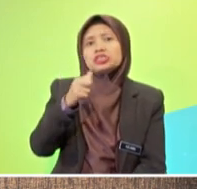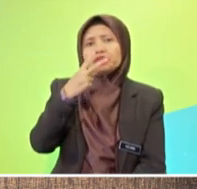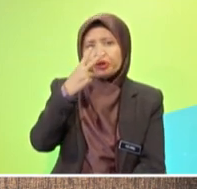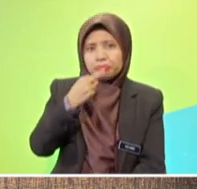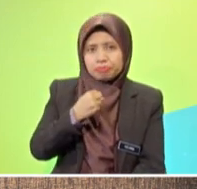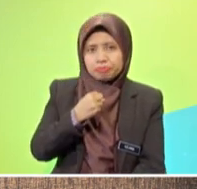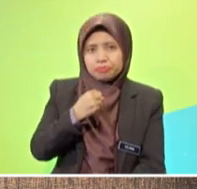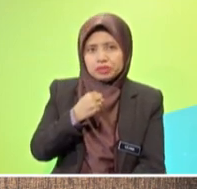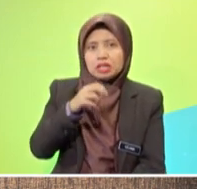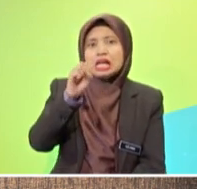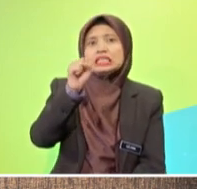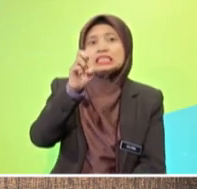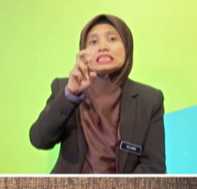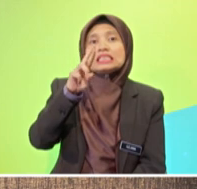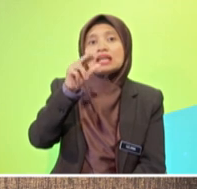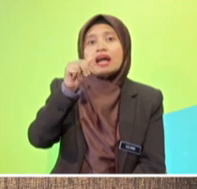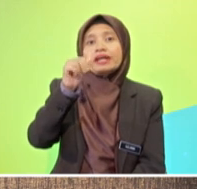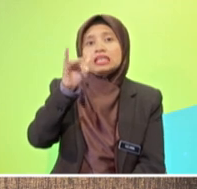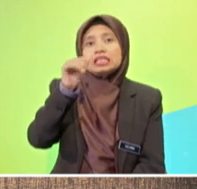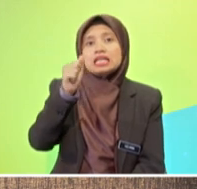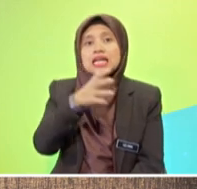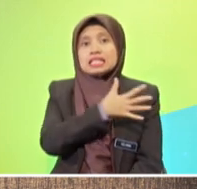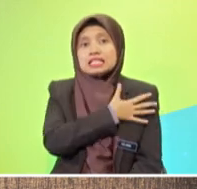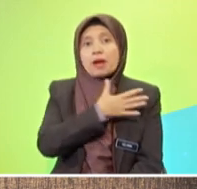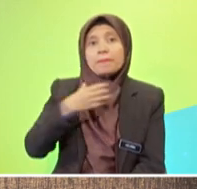perkataan Seraya bermaksud Sampit